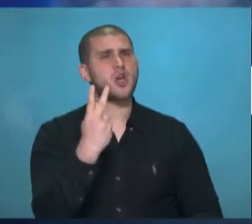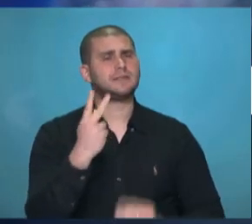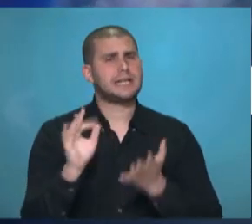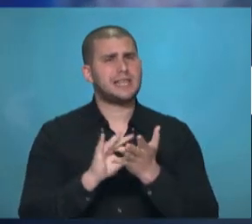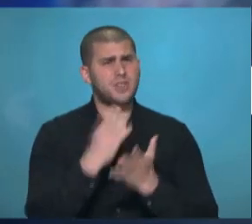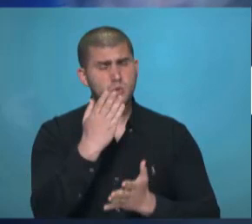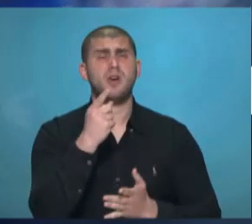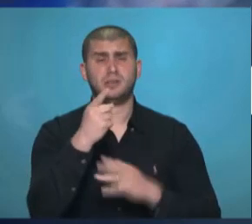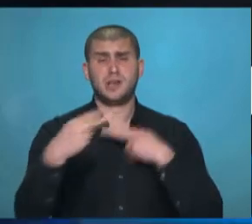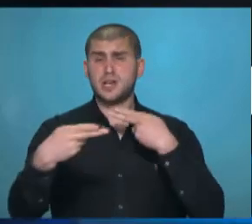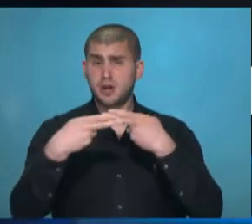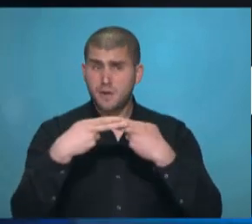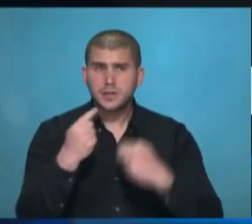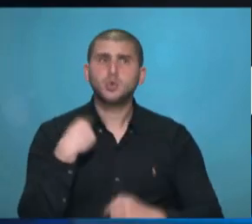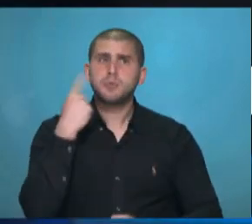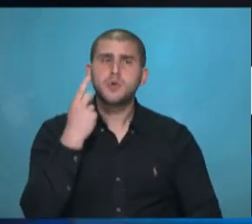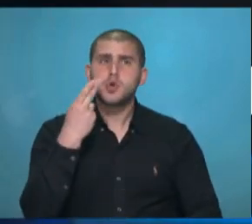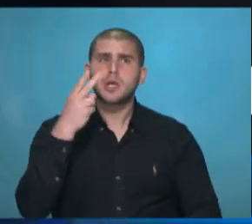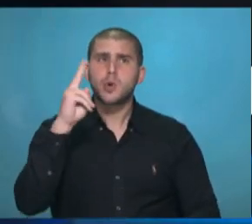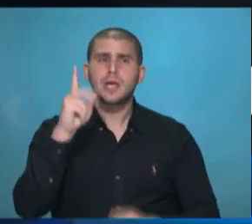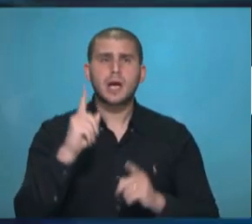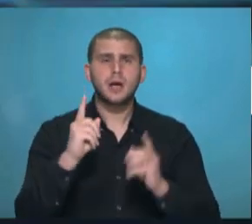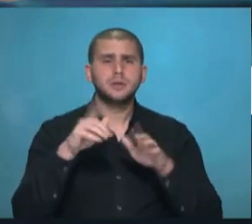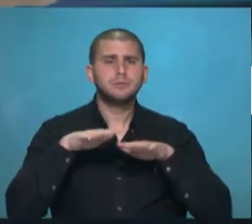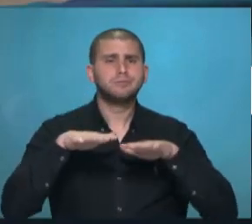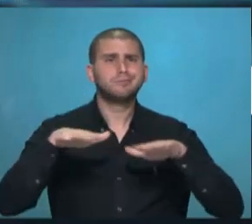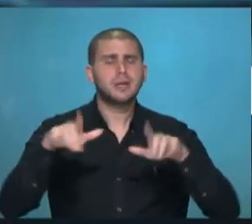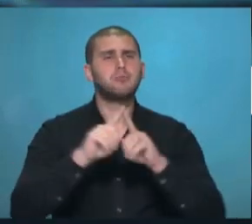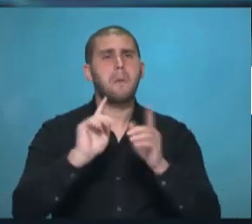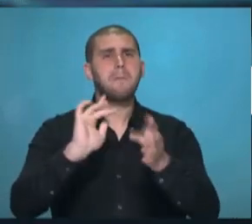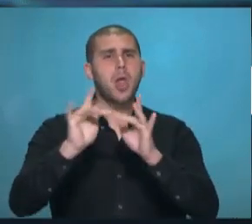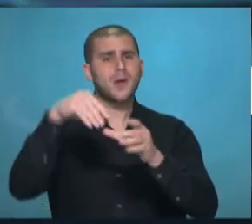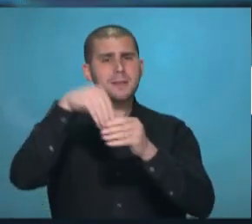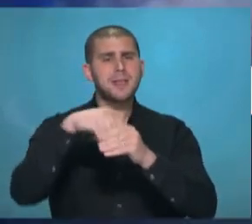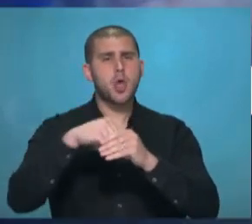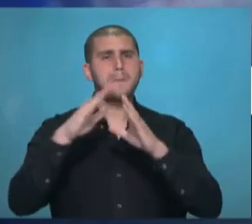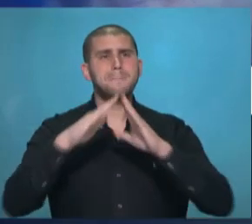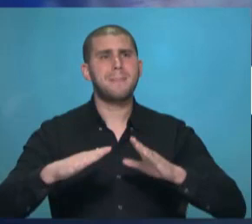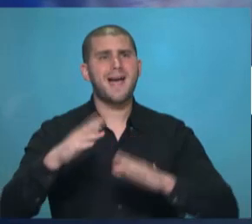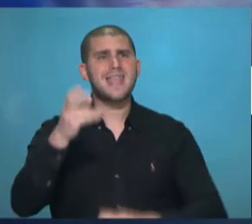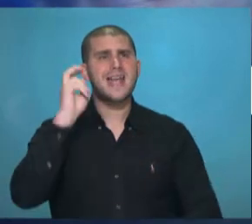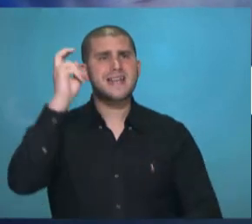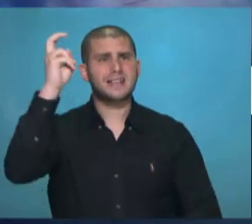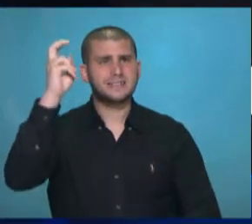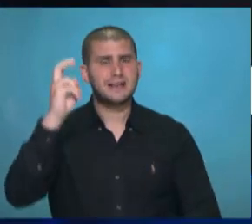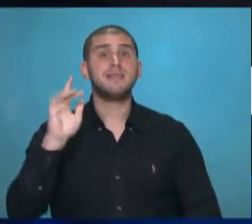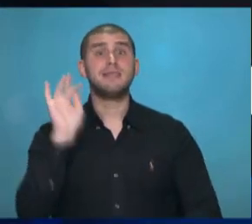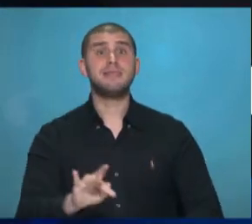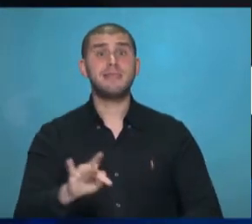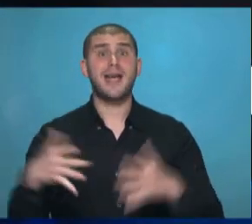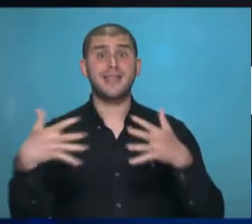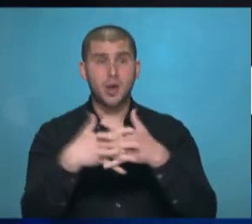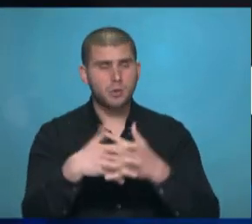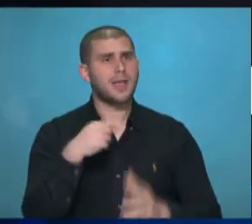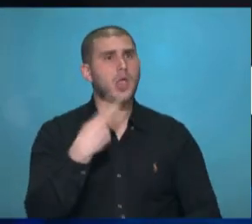שזה קרוב, אולי אנחנו שומעים יותר אשים, יותר מחלוקת בתוך המחנה של גנץ. נכון. נגד הייחוד הזה. קודם כל אנחנו